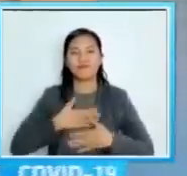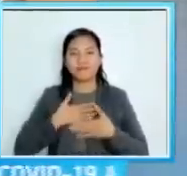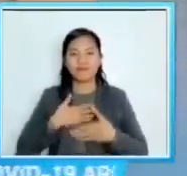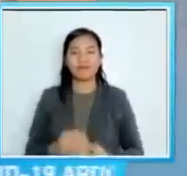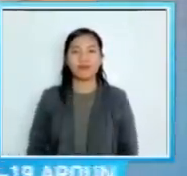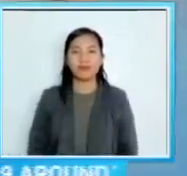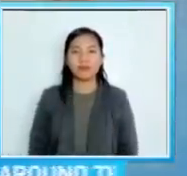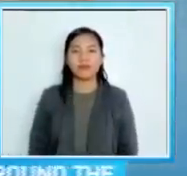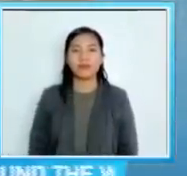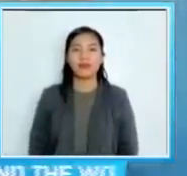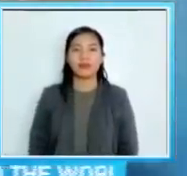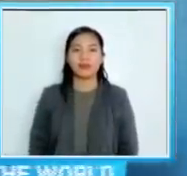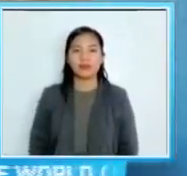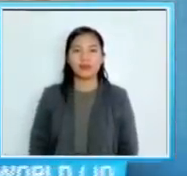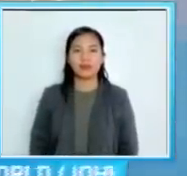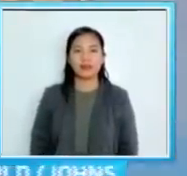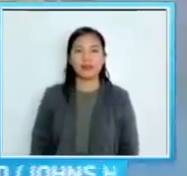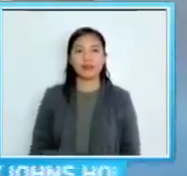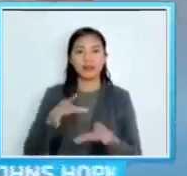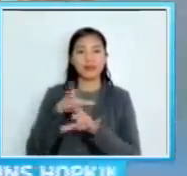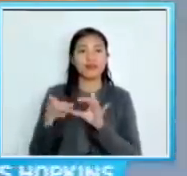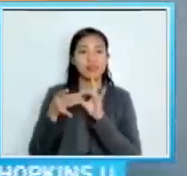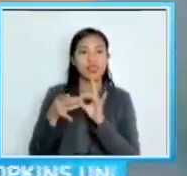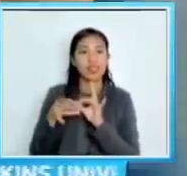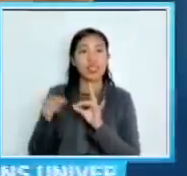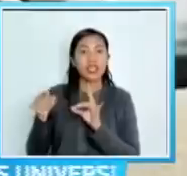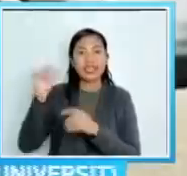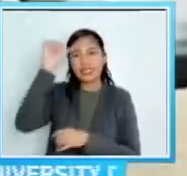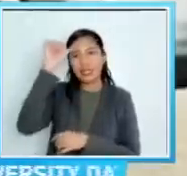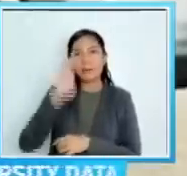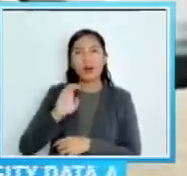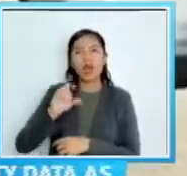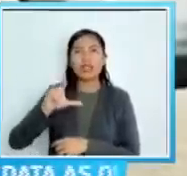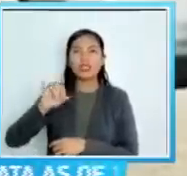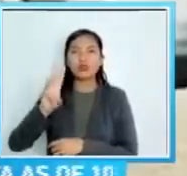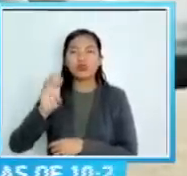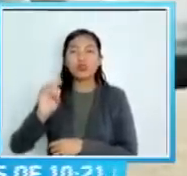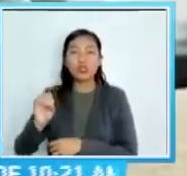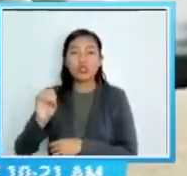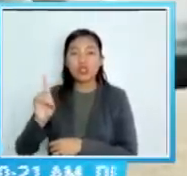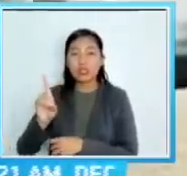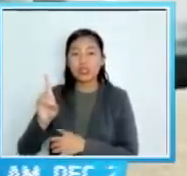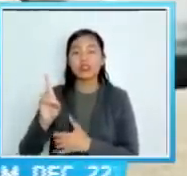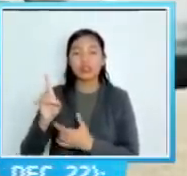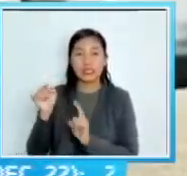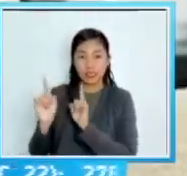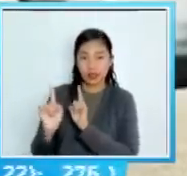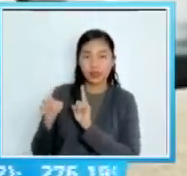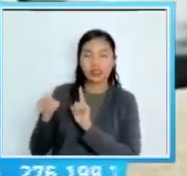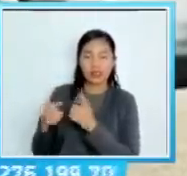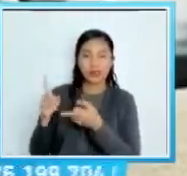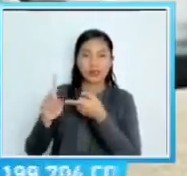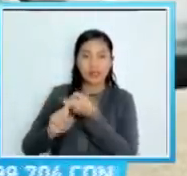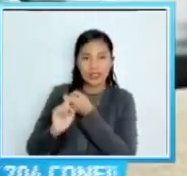Isa sa naging ka-close ni Marian ang Bollywood superstar na si Urvashi Rautela. Sabi niya sa akin, can you teach me